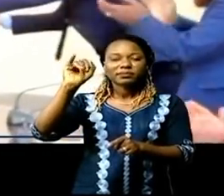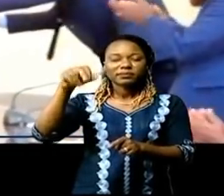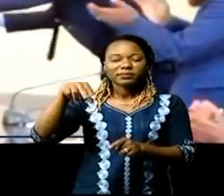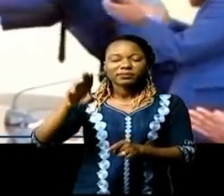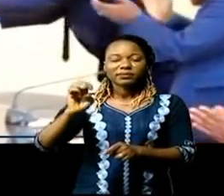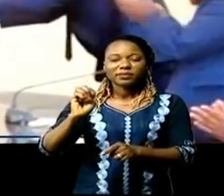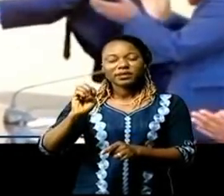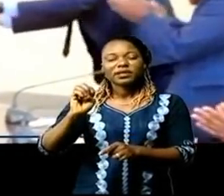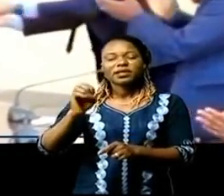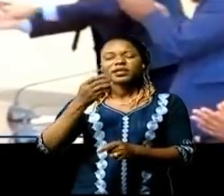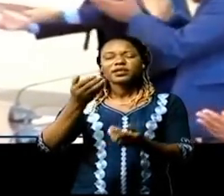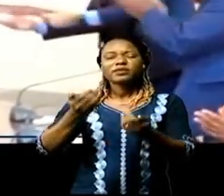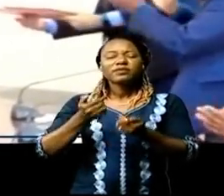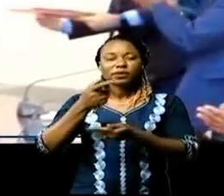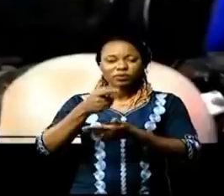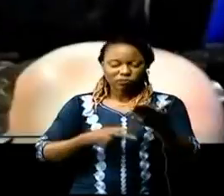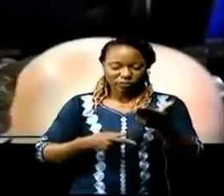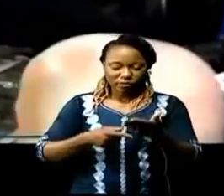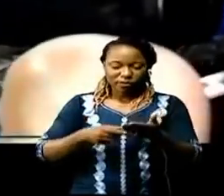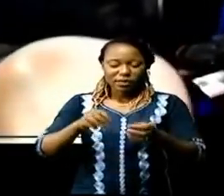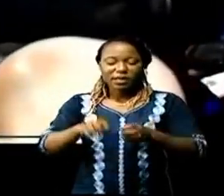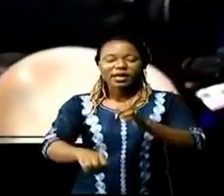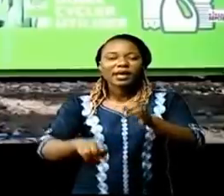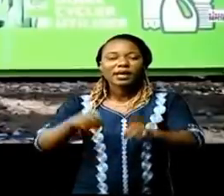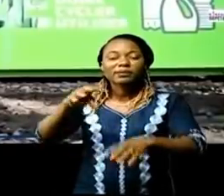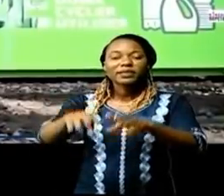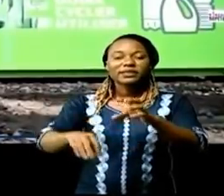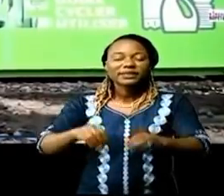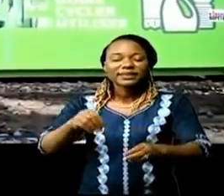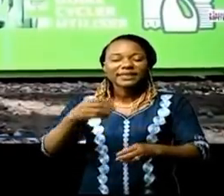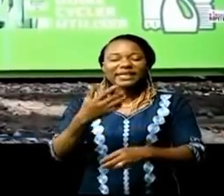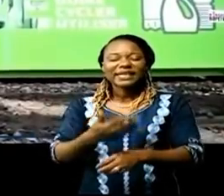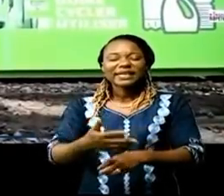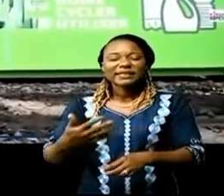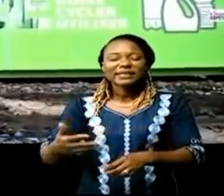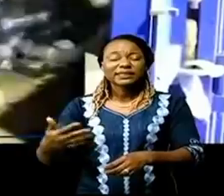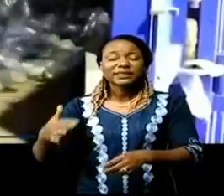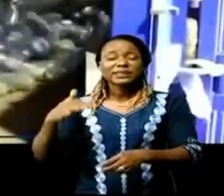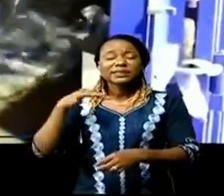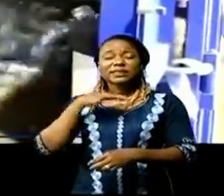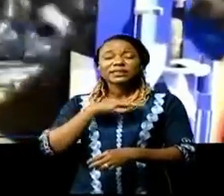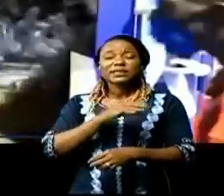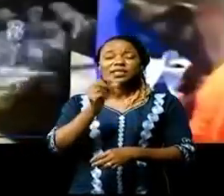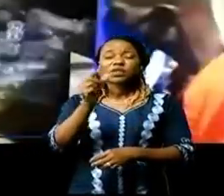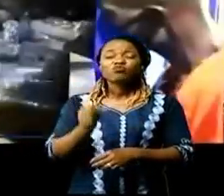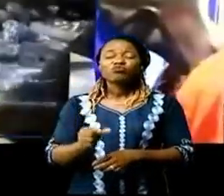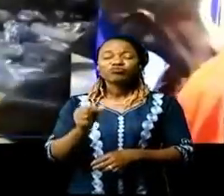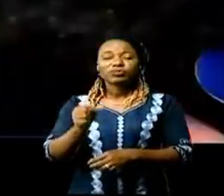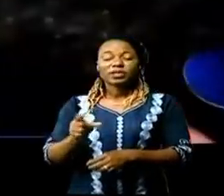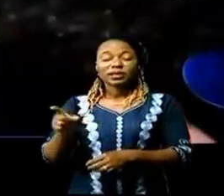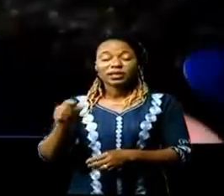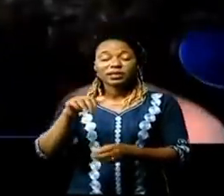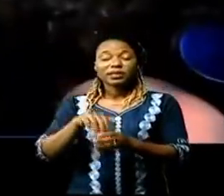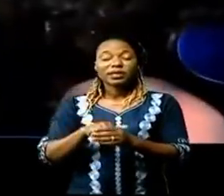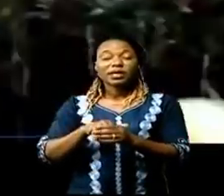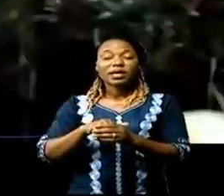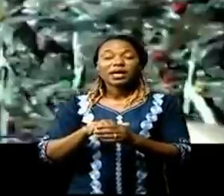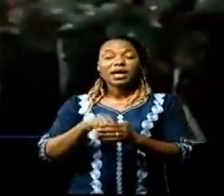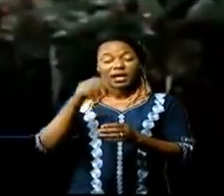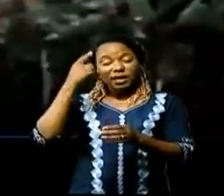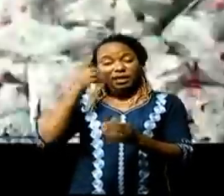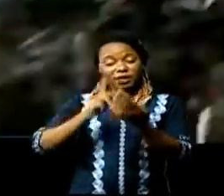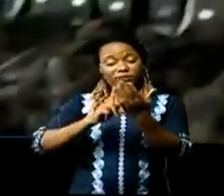la collecte, les traitements et les recyclages des déchets plastiques dans la ville de Kinshasa, dans le cadre du projet Kinshasa